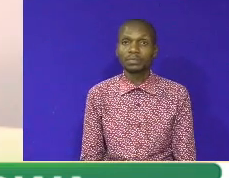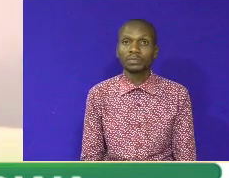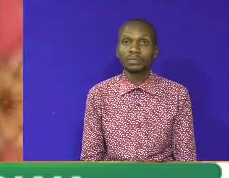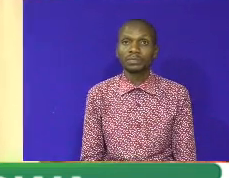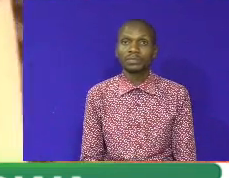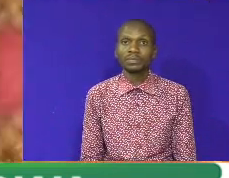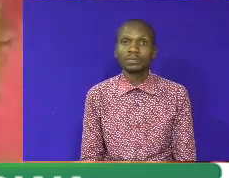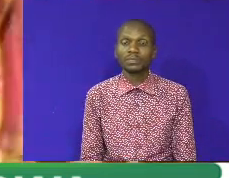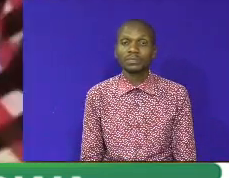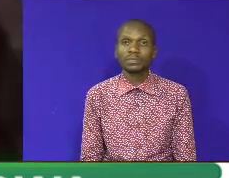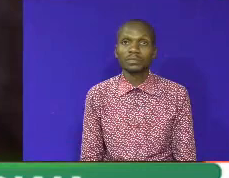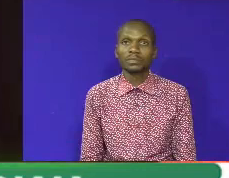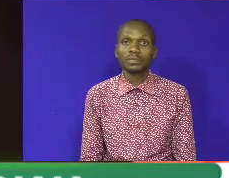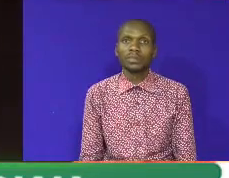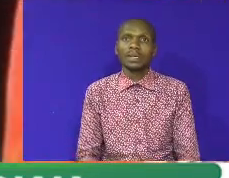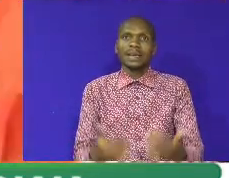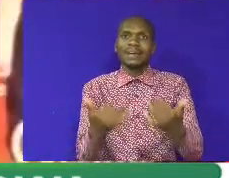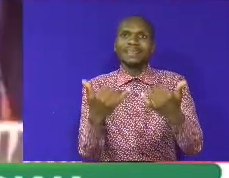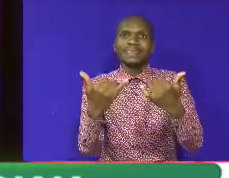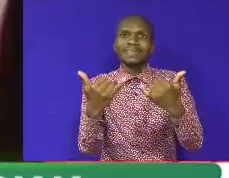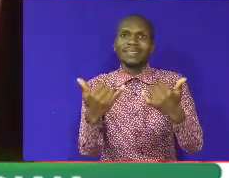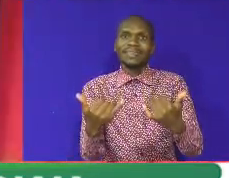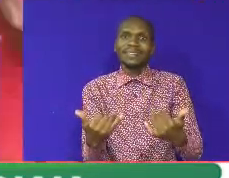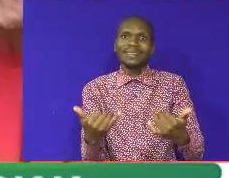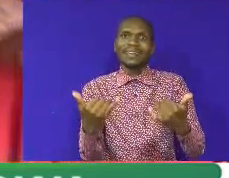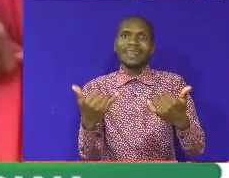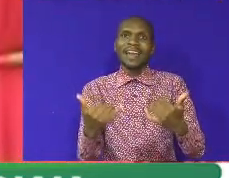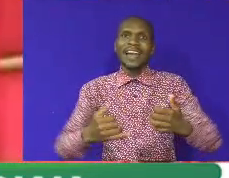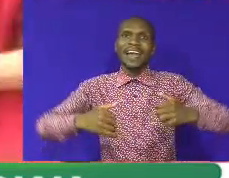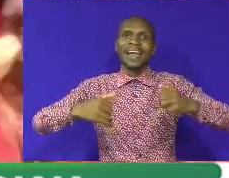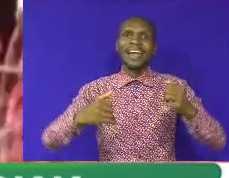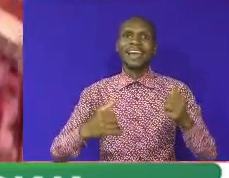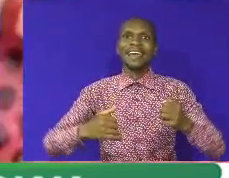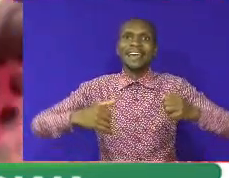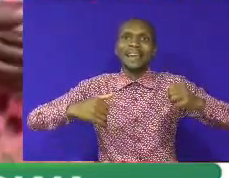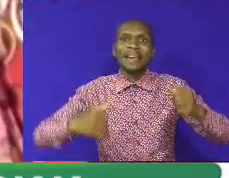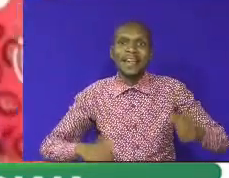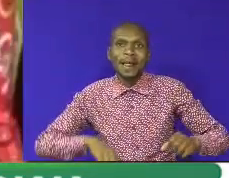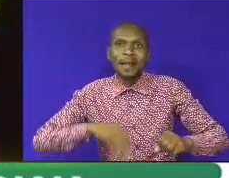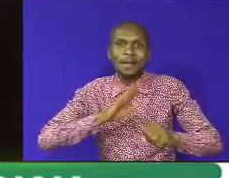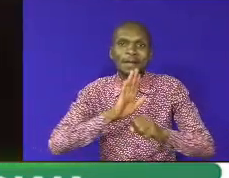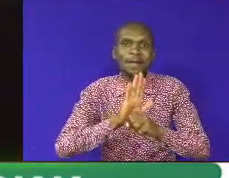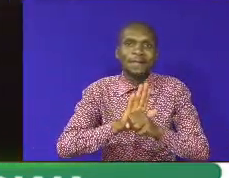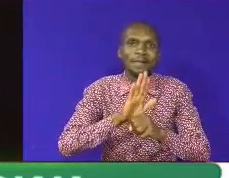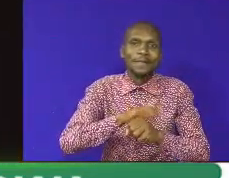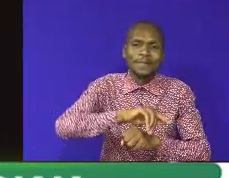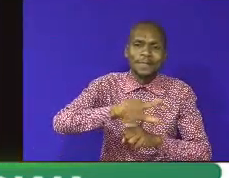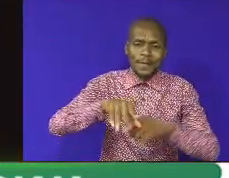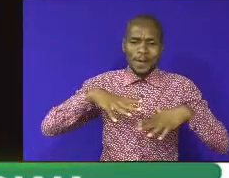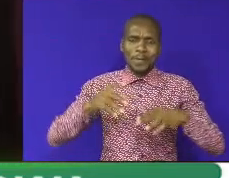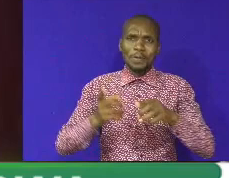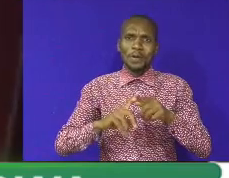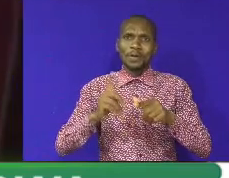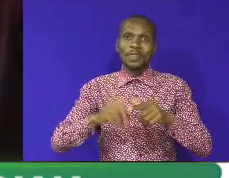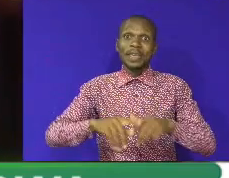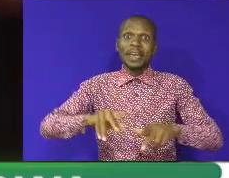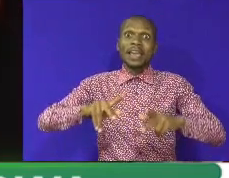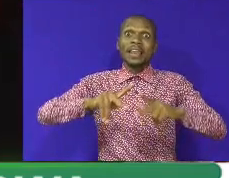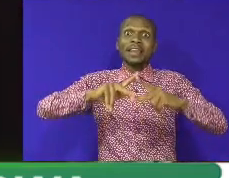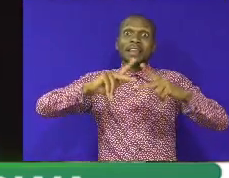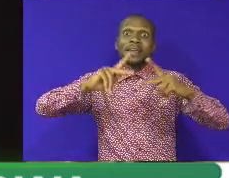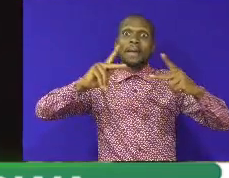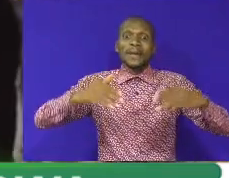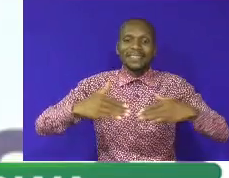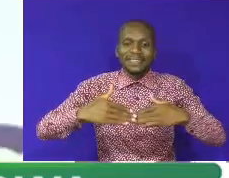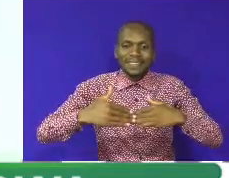mangi. Bono nigo era chikobage kubabera omugoko omonene abamenyi bikenyero Kenya taro nabo igo chinsemo cheta nene nseme